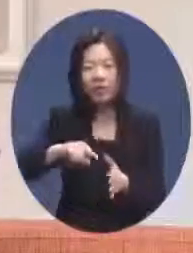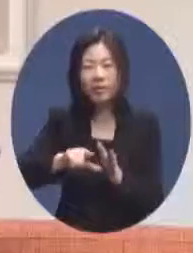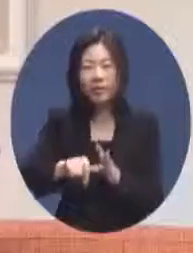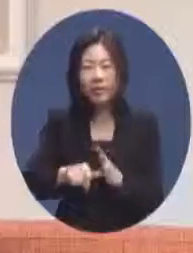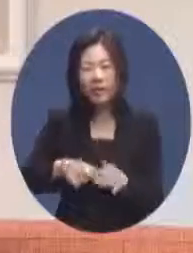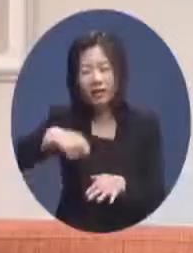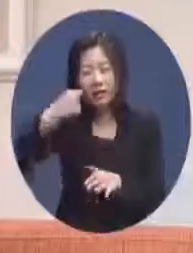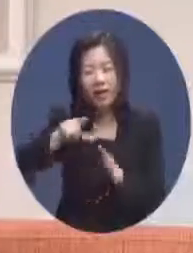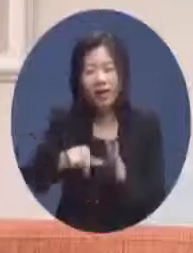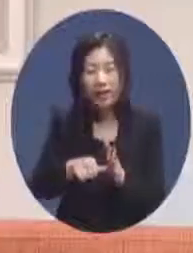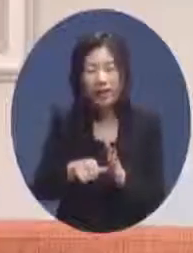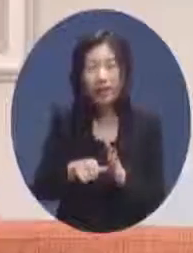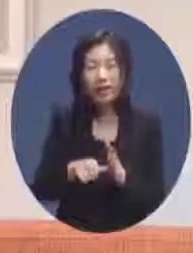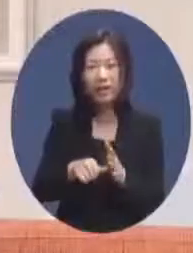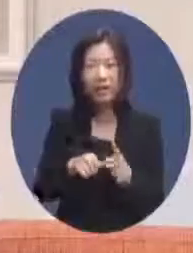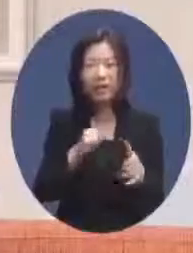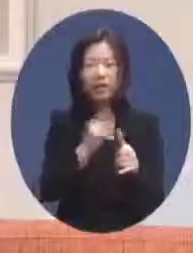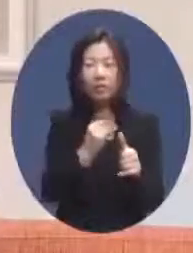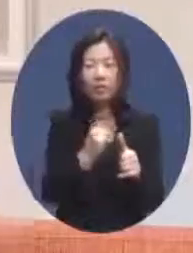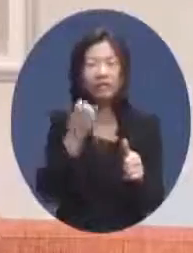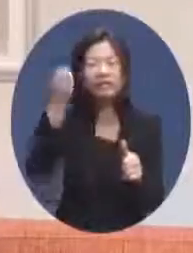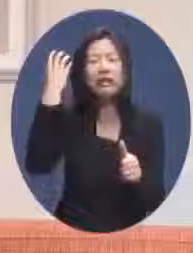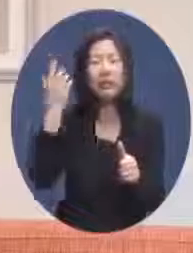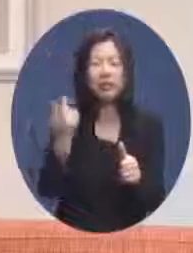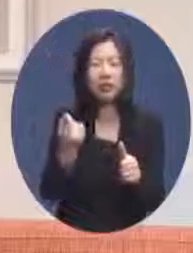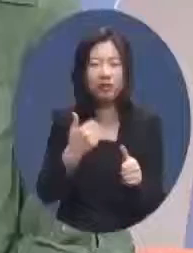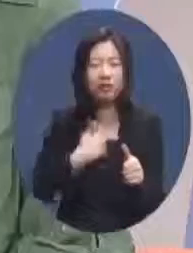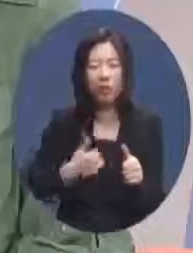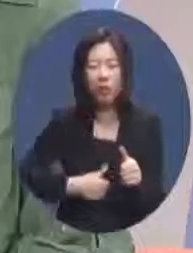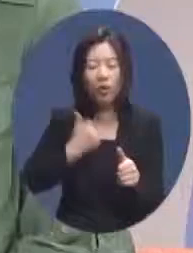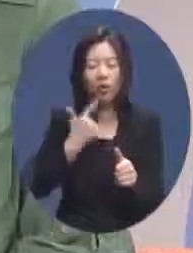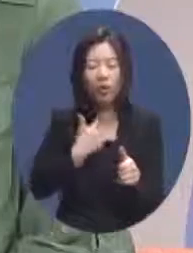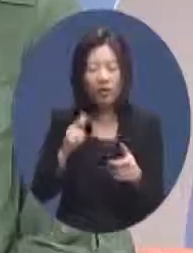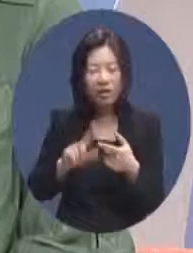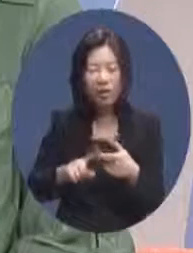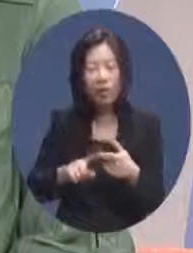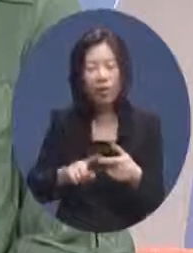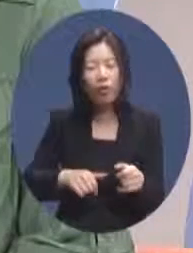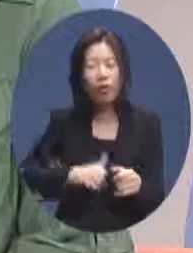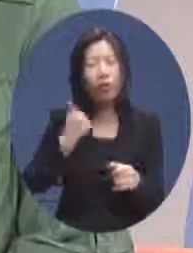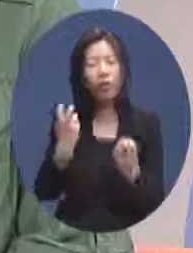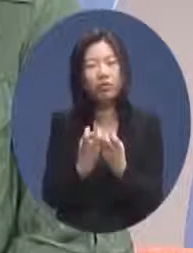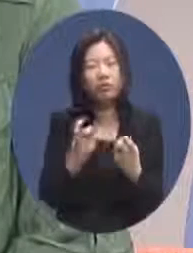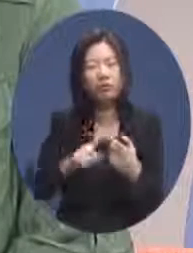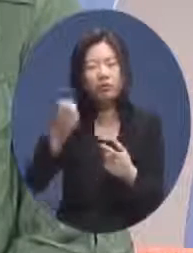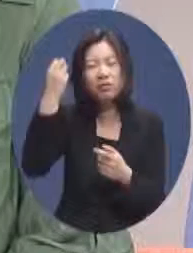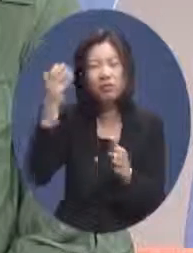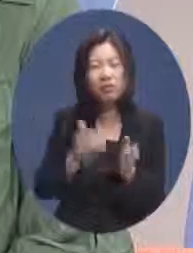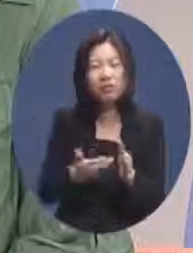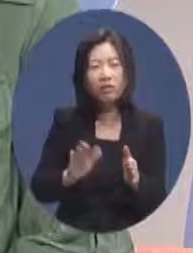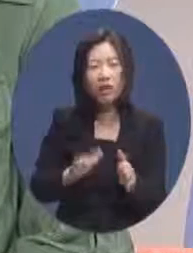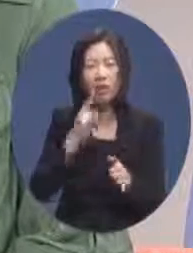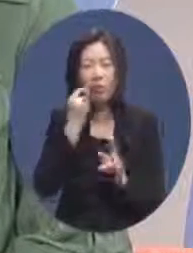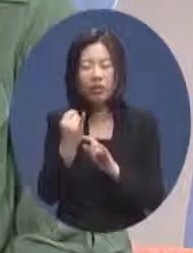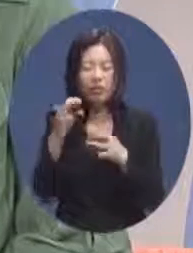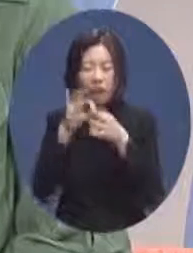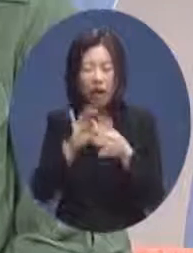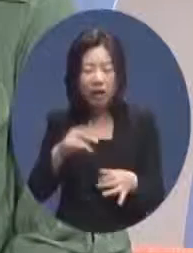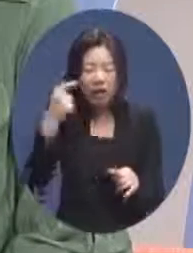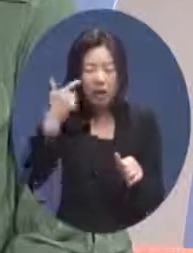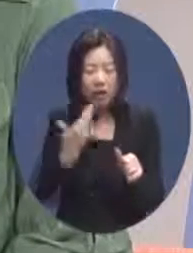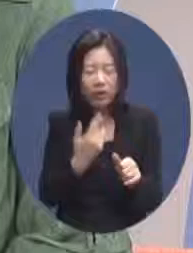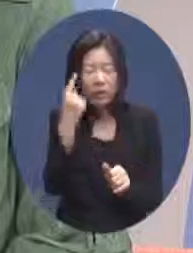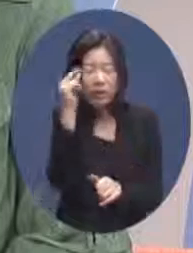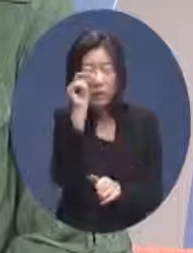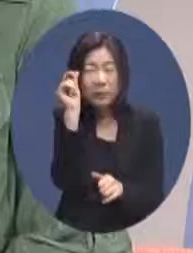때 이제 사실 소정이 좀 잊어버린 것 같아요. 자기가 화가 났다, 뭐 화가 나서 어떻게 했다는 건데 계속 물어보시면서 이제 눈치를